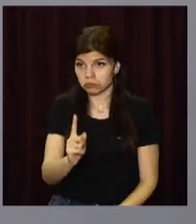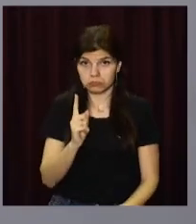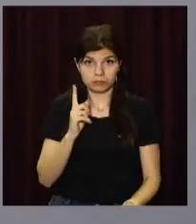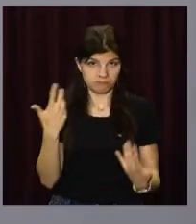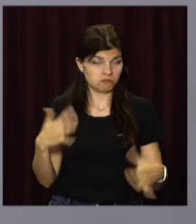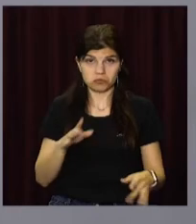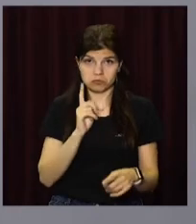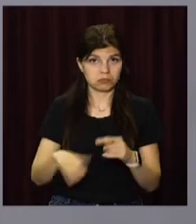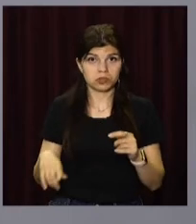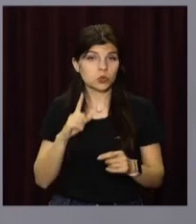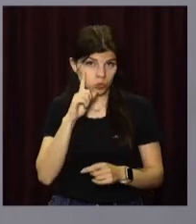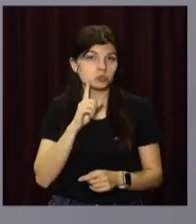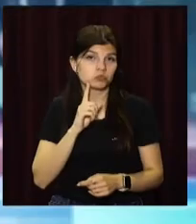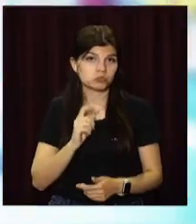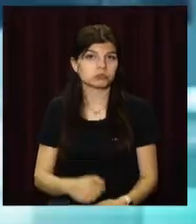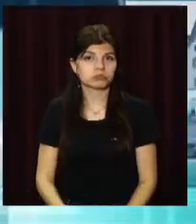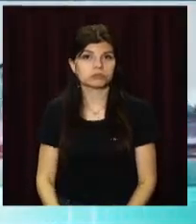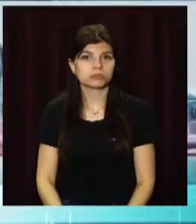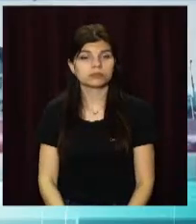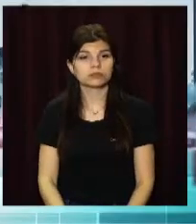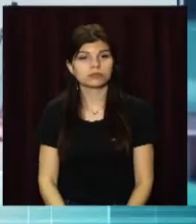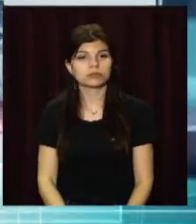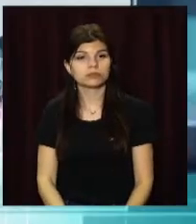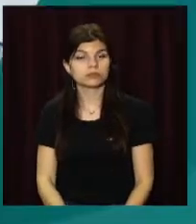Просто швидко, зручно.